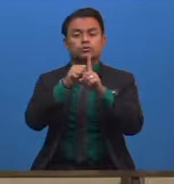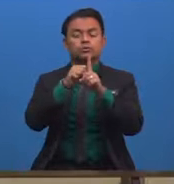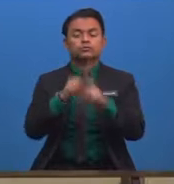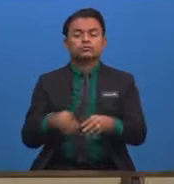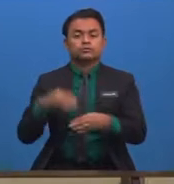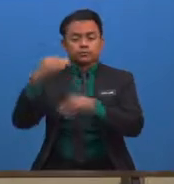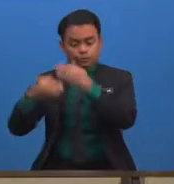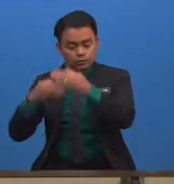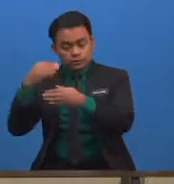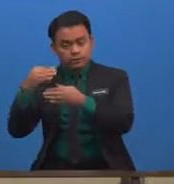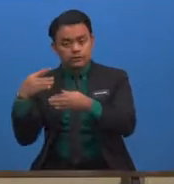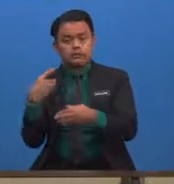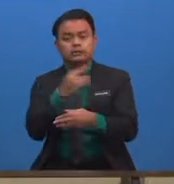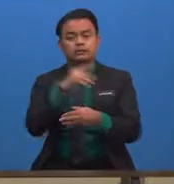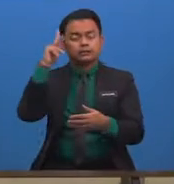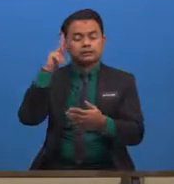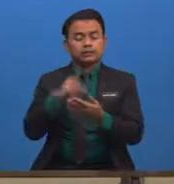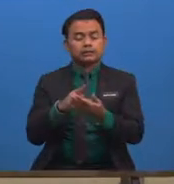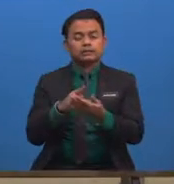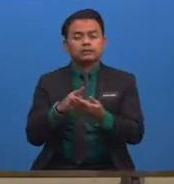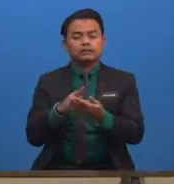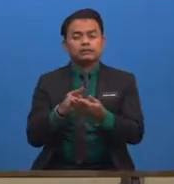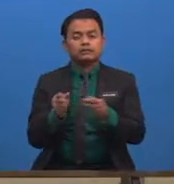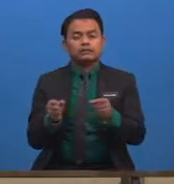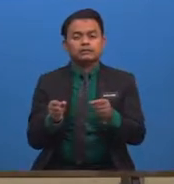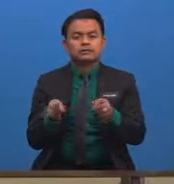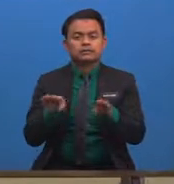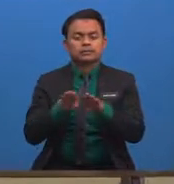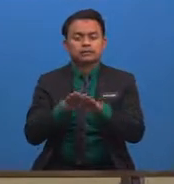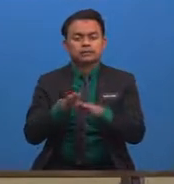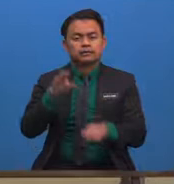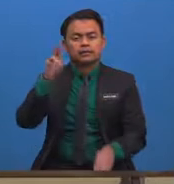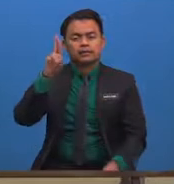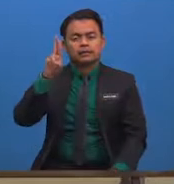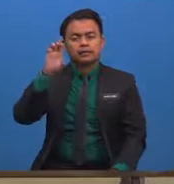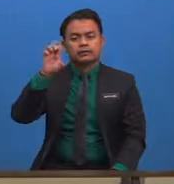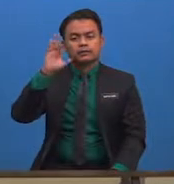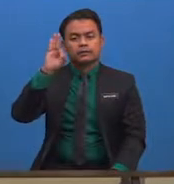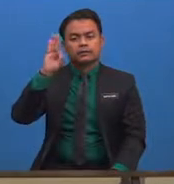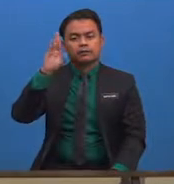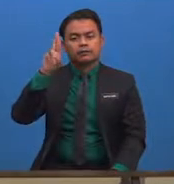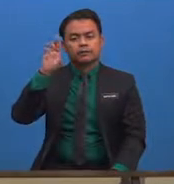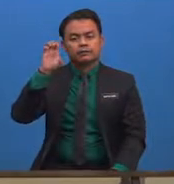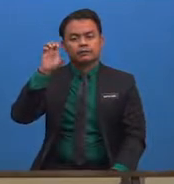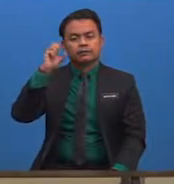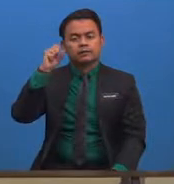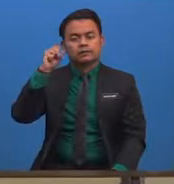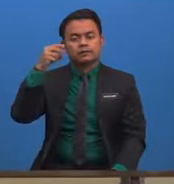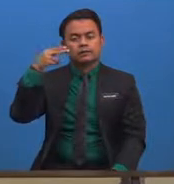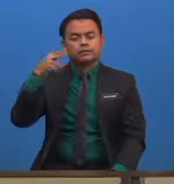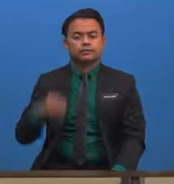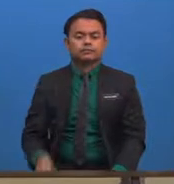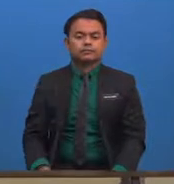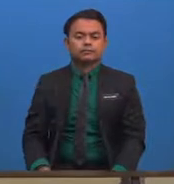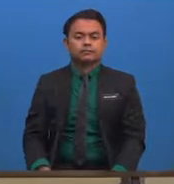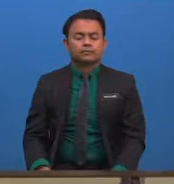dikenali sebagai refresh. Proses refresh sangat penting untuk mengekalkan warna dan